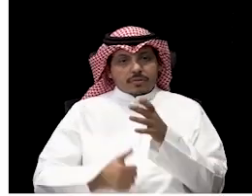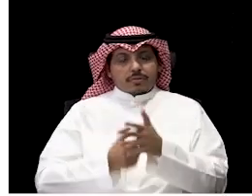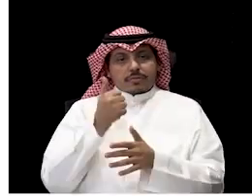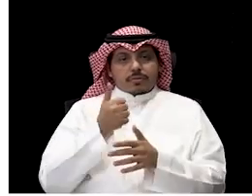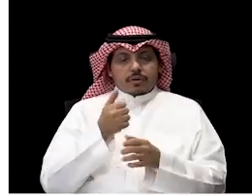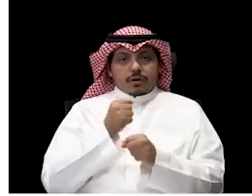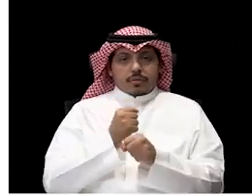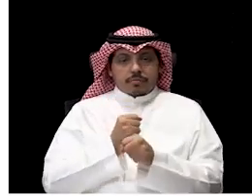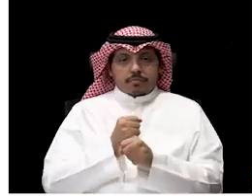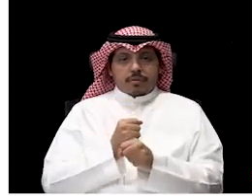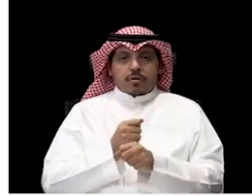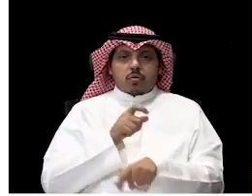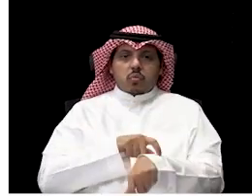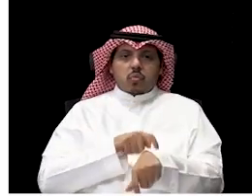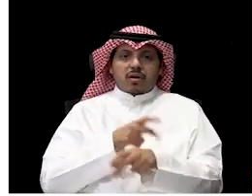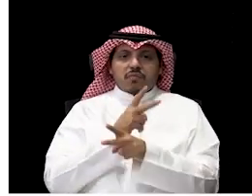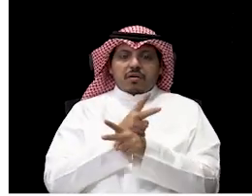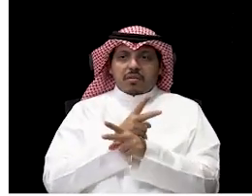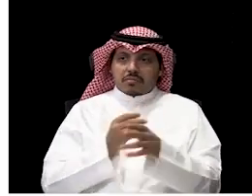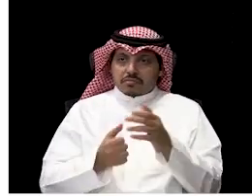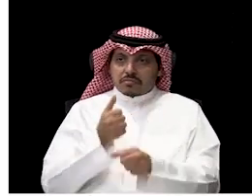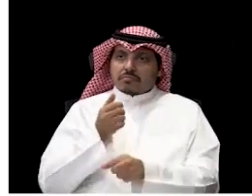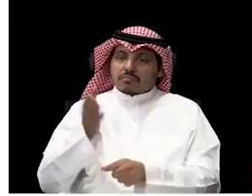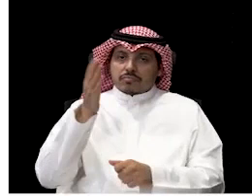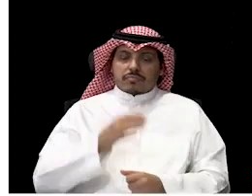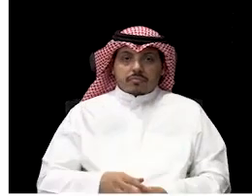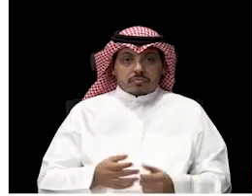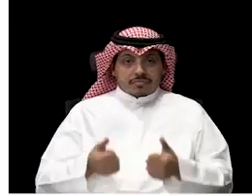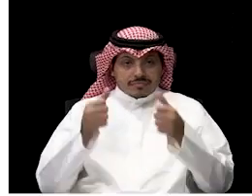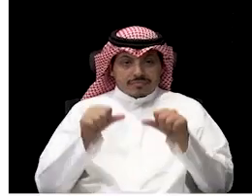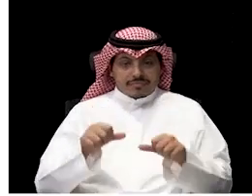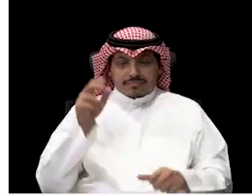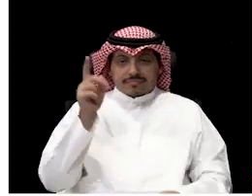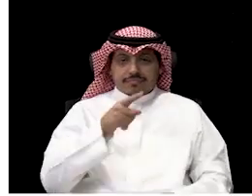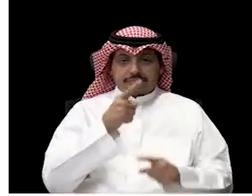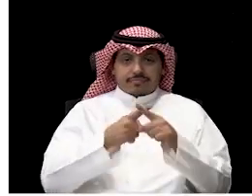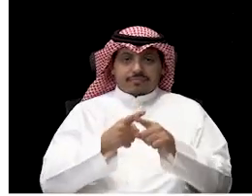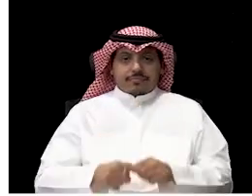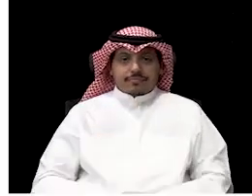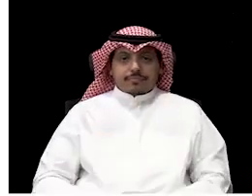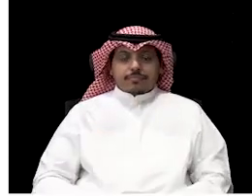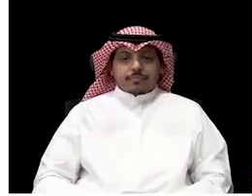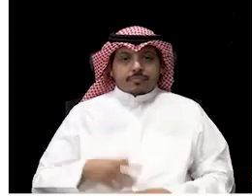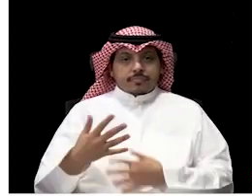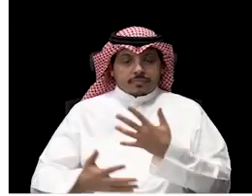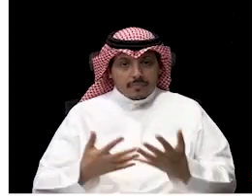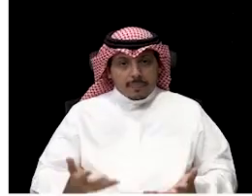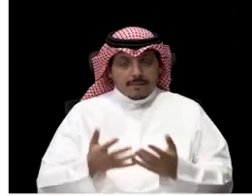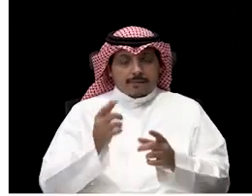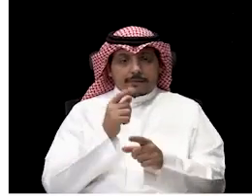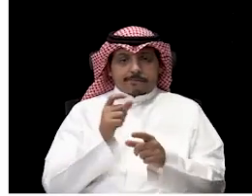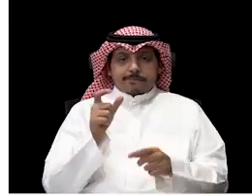يقوم بأعماله على حسب الفراغ، ما رأيكم؟ خطأ. حث الإسلام على